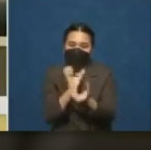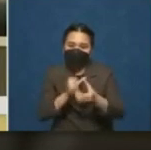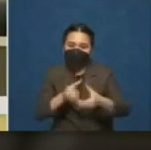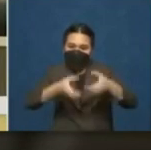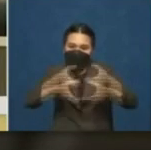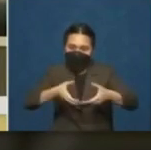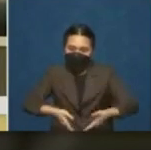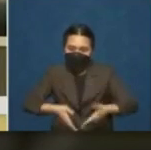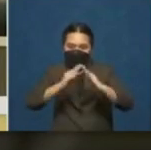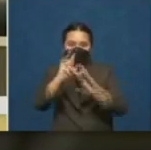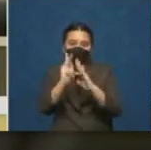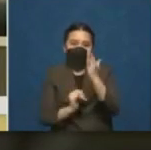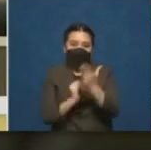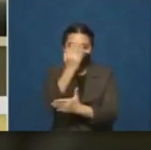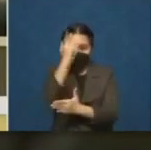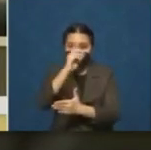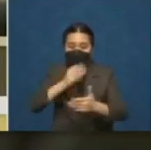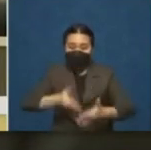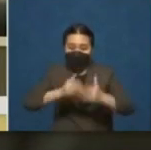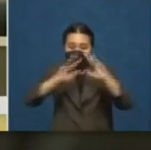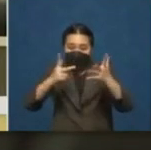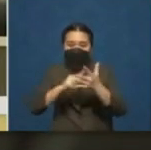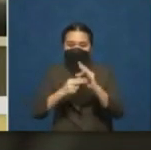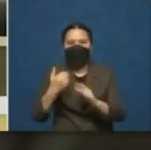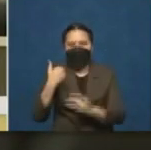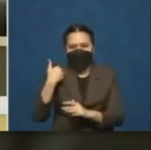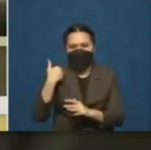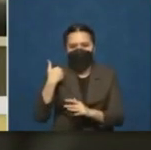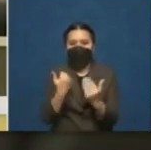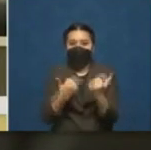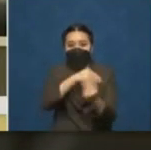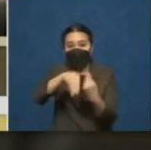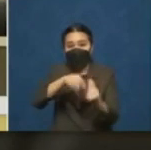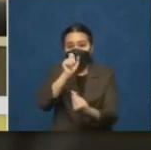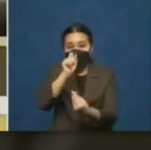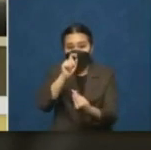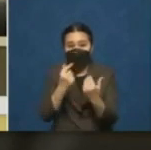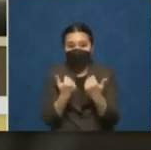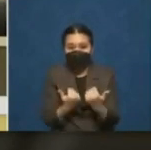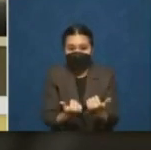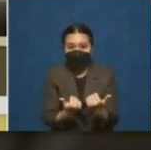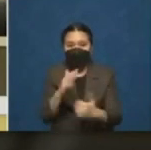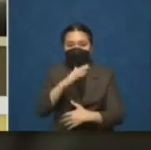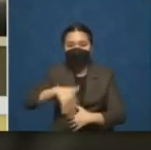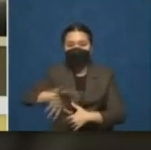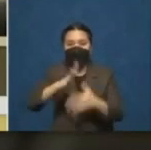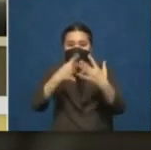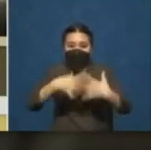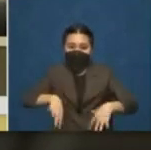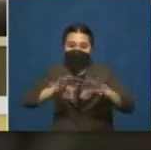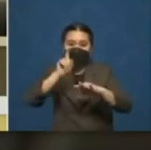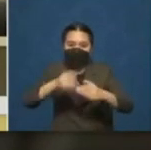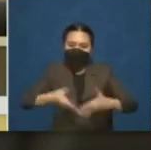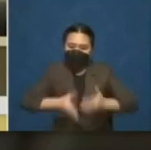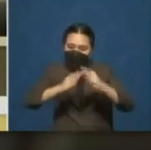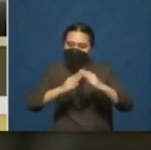ต้องได้ยินด้วยนะถ้าเกิดท่านมีธงว่าท่านจะเปิดท่านฟังก็จริงแต่ท่านจะไม่ได้ยินหรอกเสียงสะท้อนผลกระท